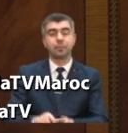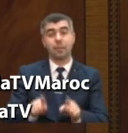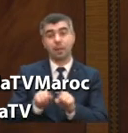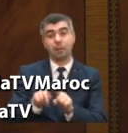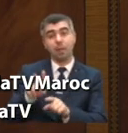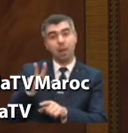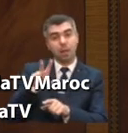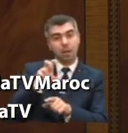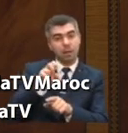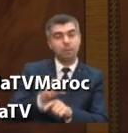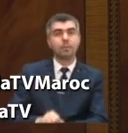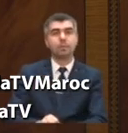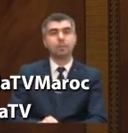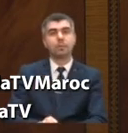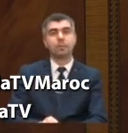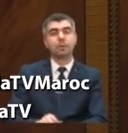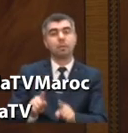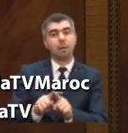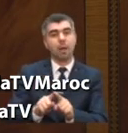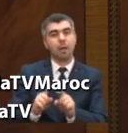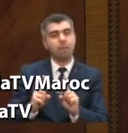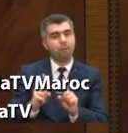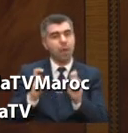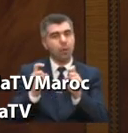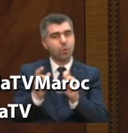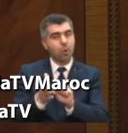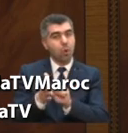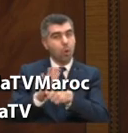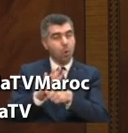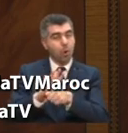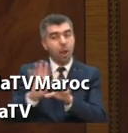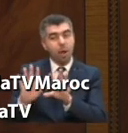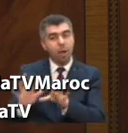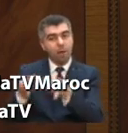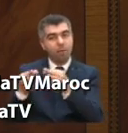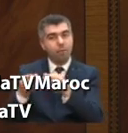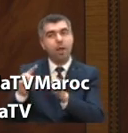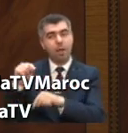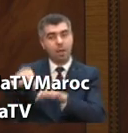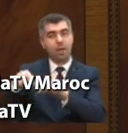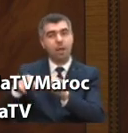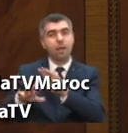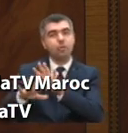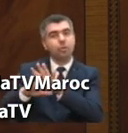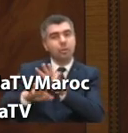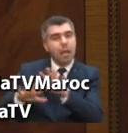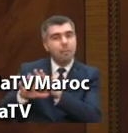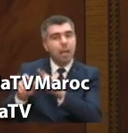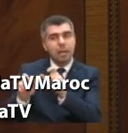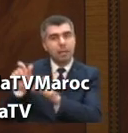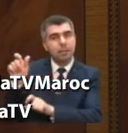كنعرفوا جميع بأن أزمة فيروس كورونا كشفت على إمكانيات وقدرات اجتماعية خارقة وفردية